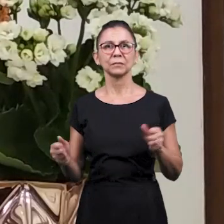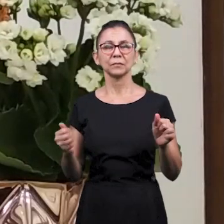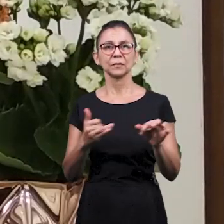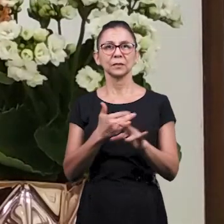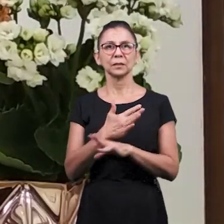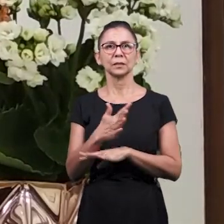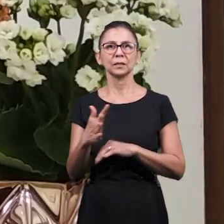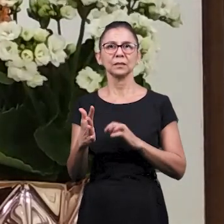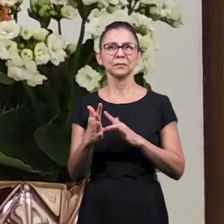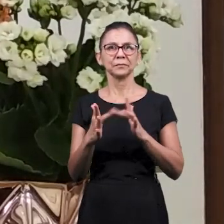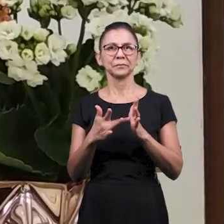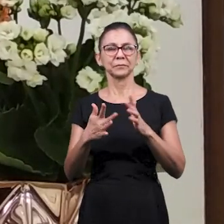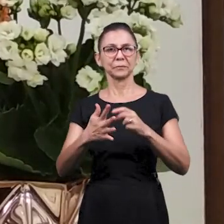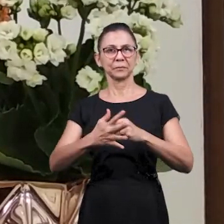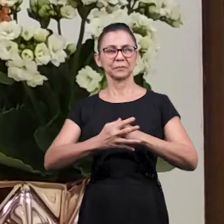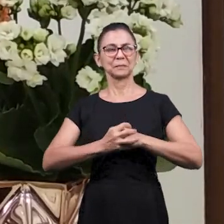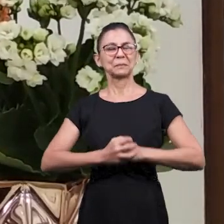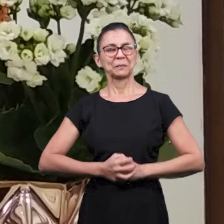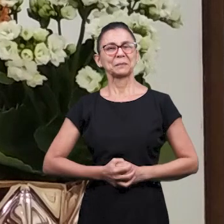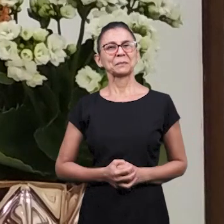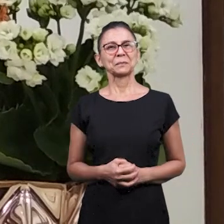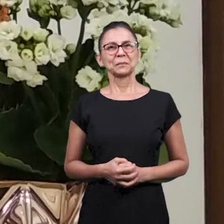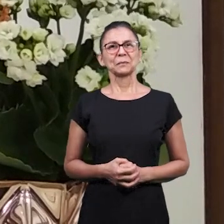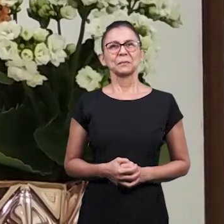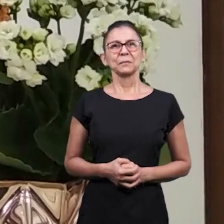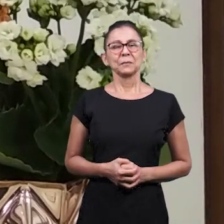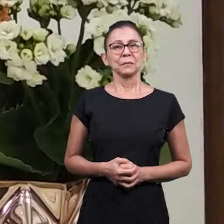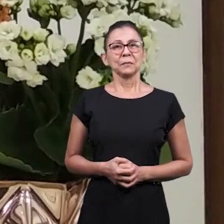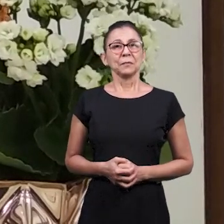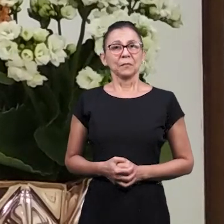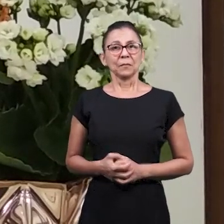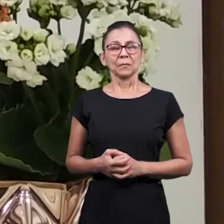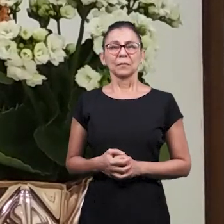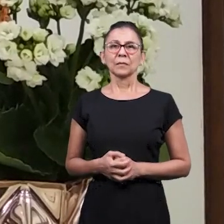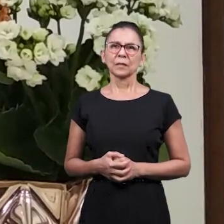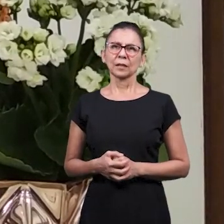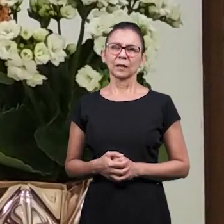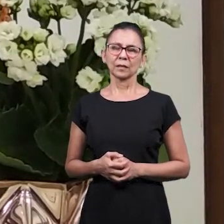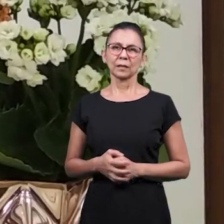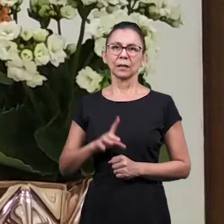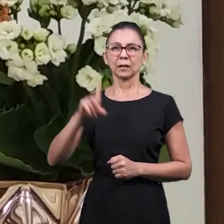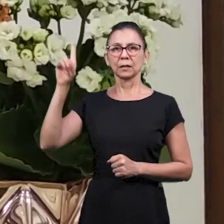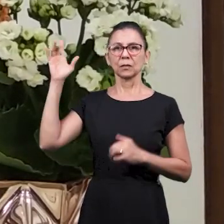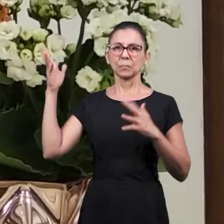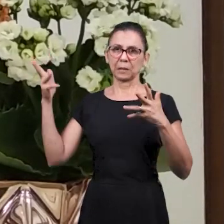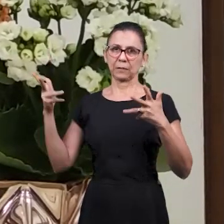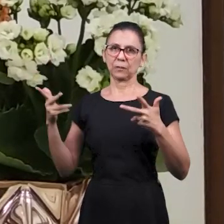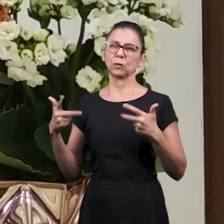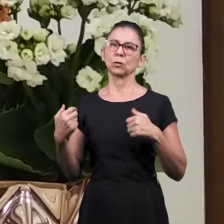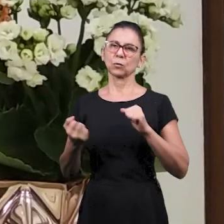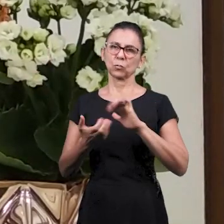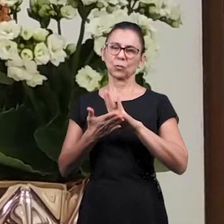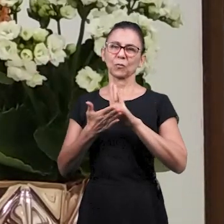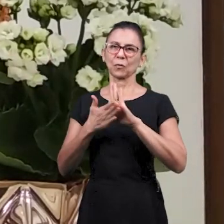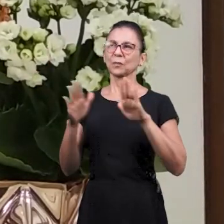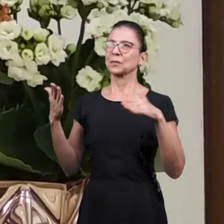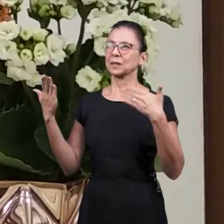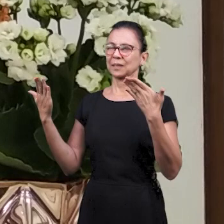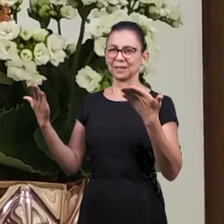Аллилуйя, слава Иисусу! Мы прославляем нашего Господа, нашего чудного